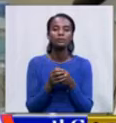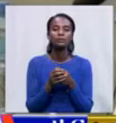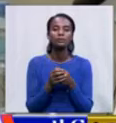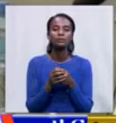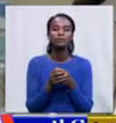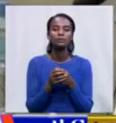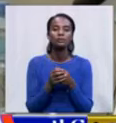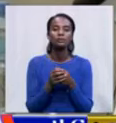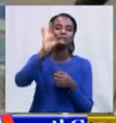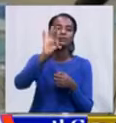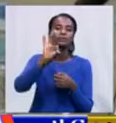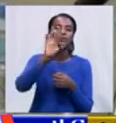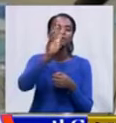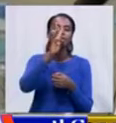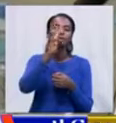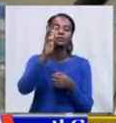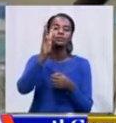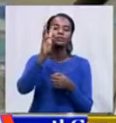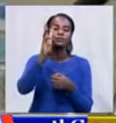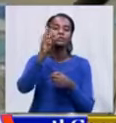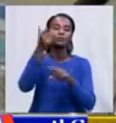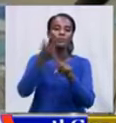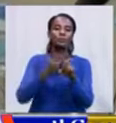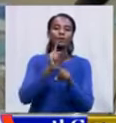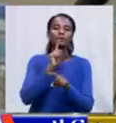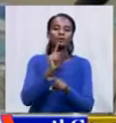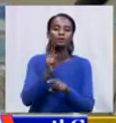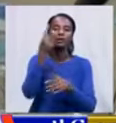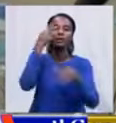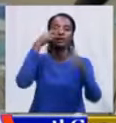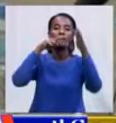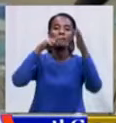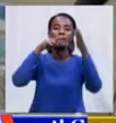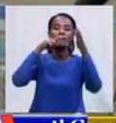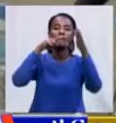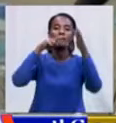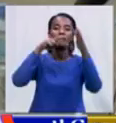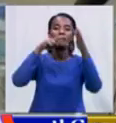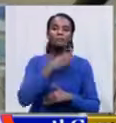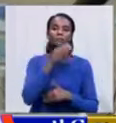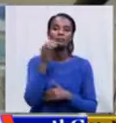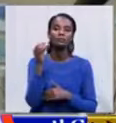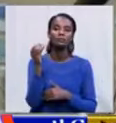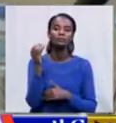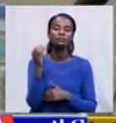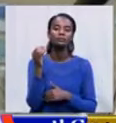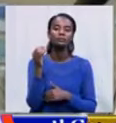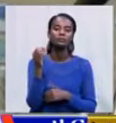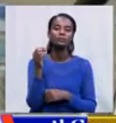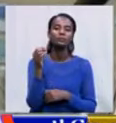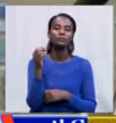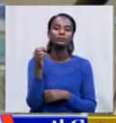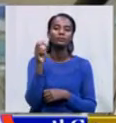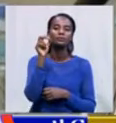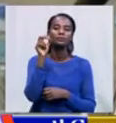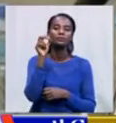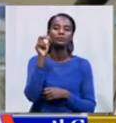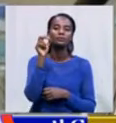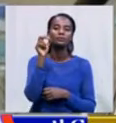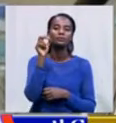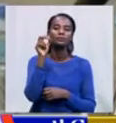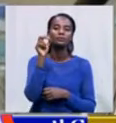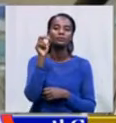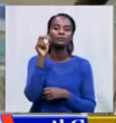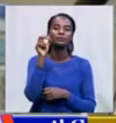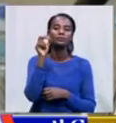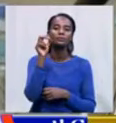1439 ተስድስት ወር ነው ነብያችን አለይሂ አፍዶሉ ሰላቱ ወሰላም ተመካ